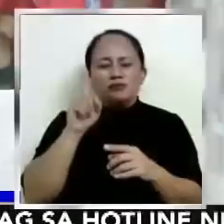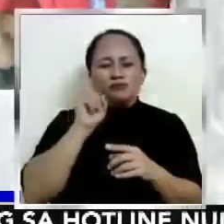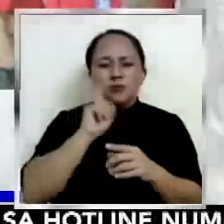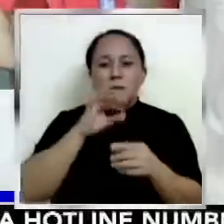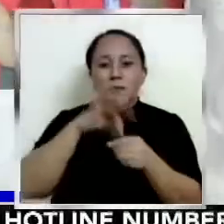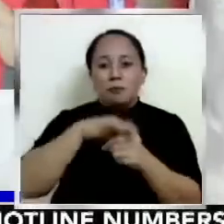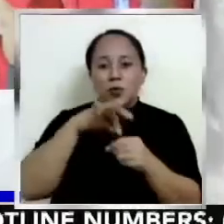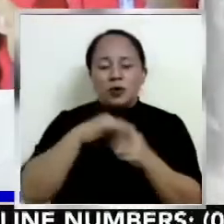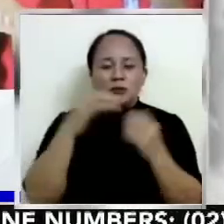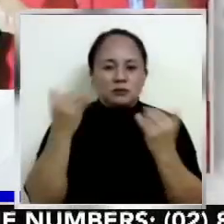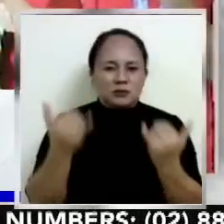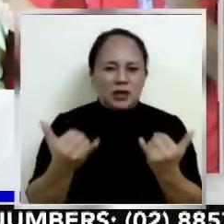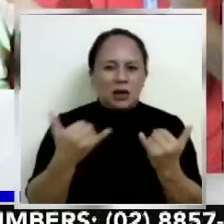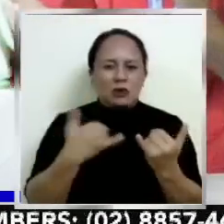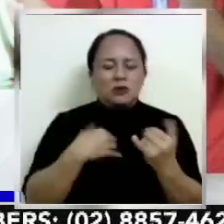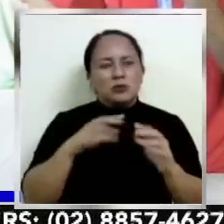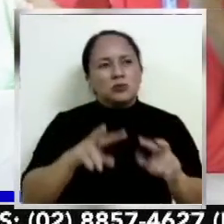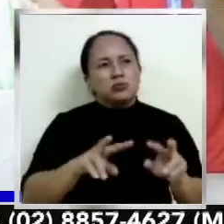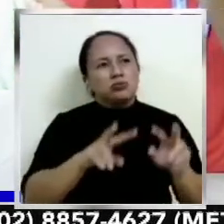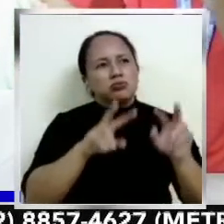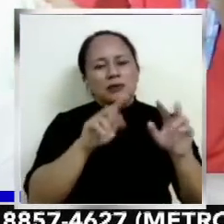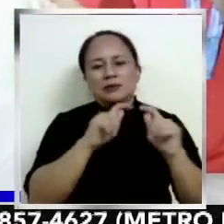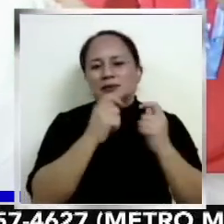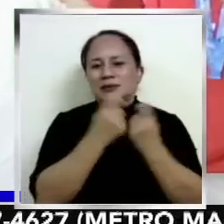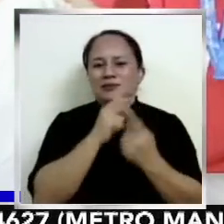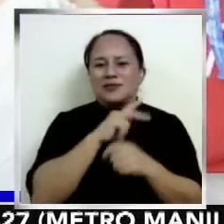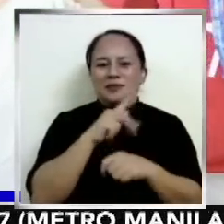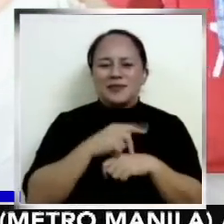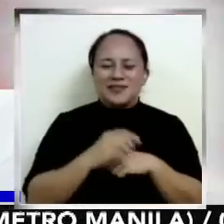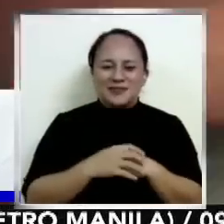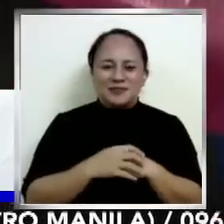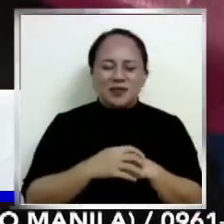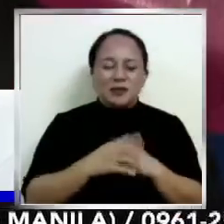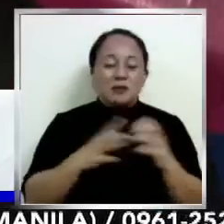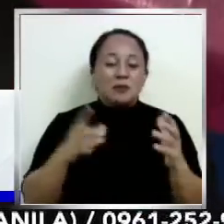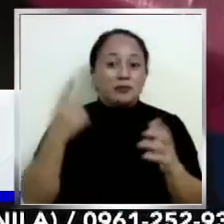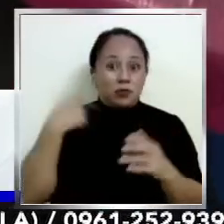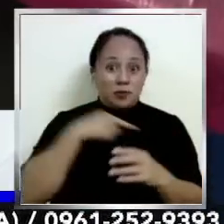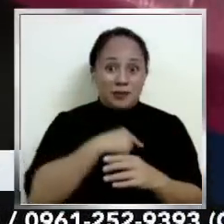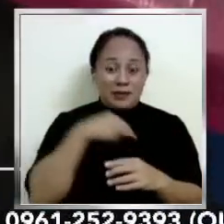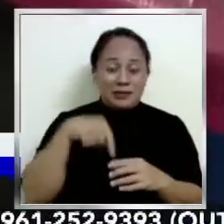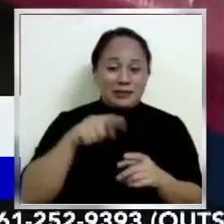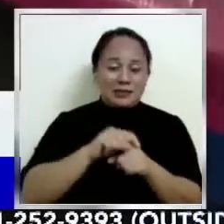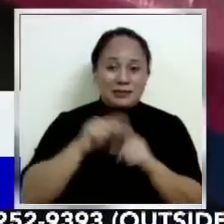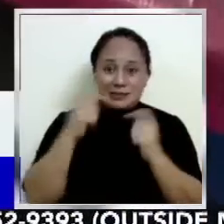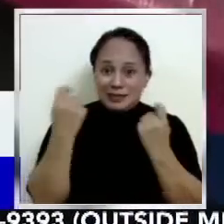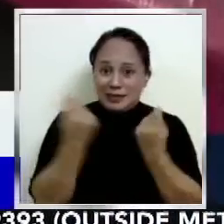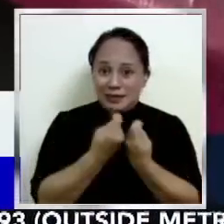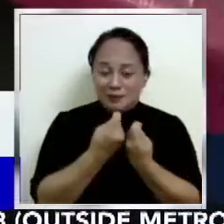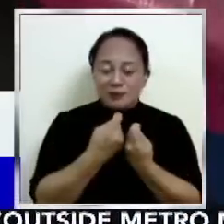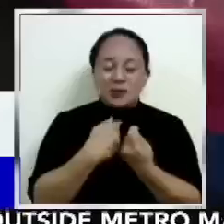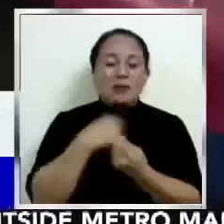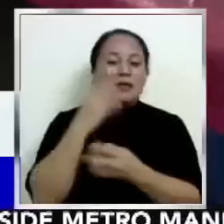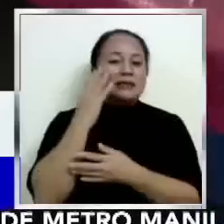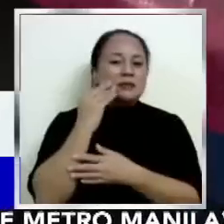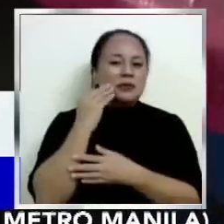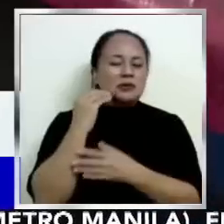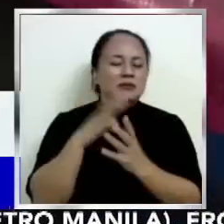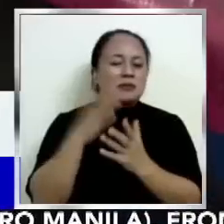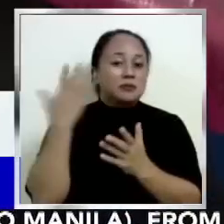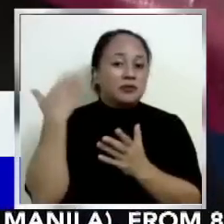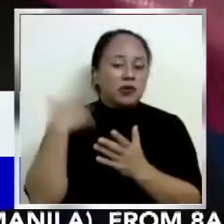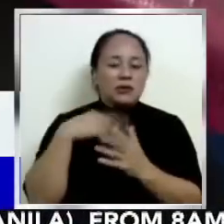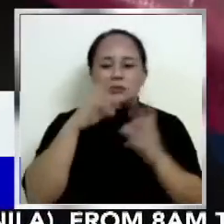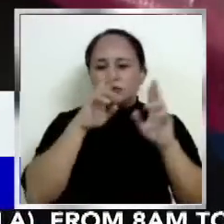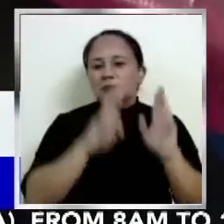ay hinahanga ang Team Filipinas. The biggest thing for me in this team and something that I've not experienced too much before is just the respect,